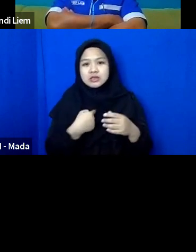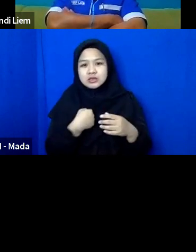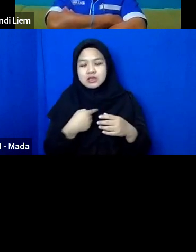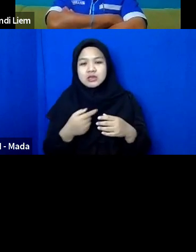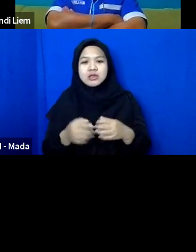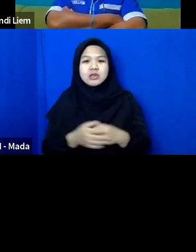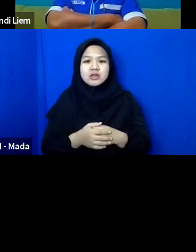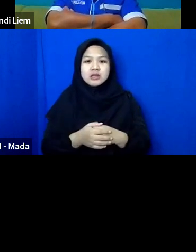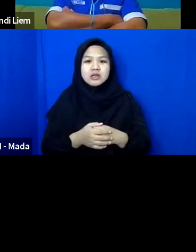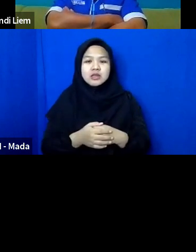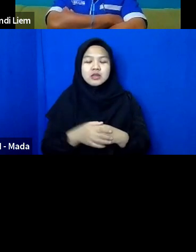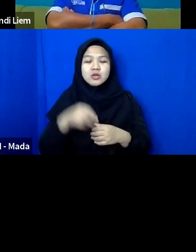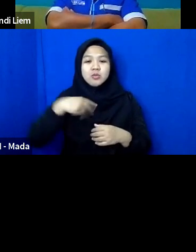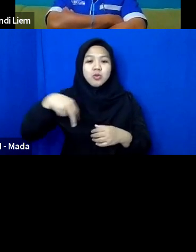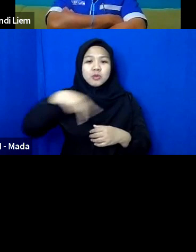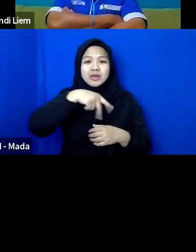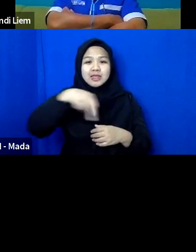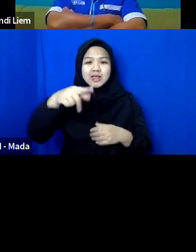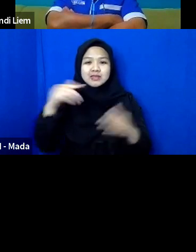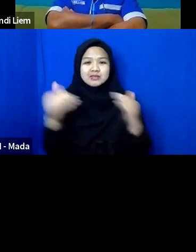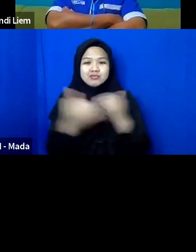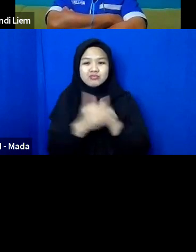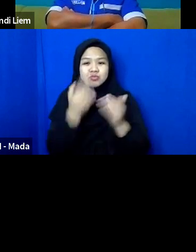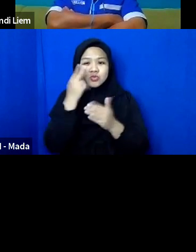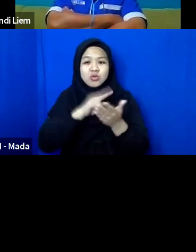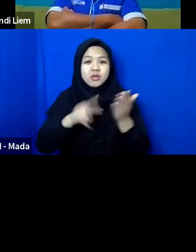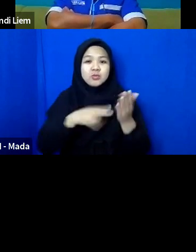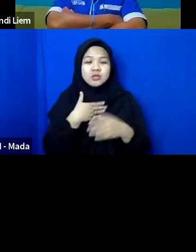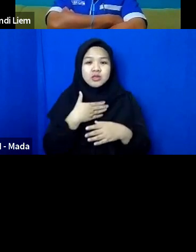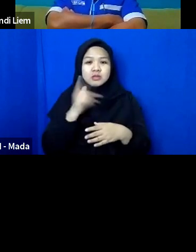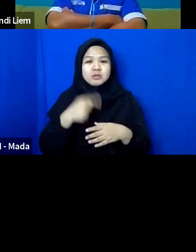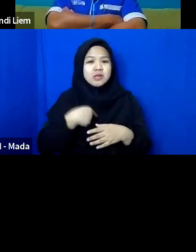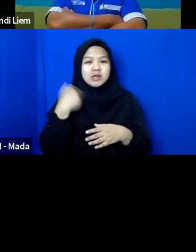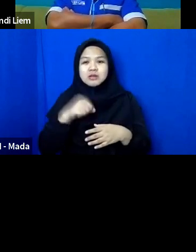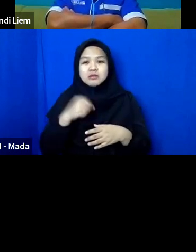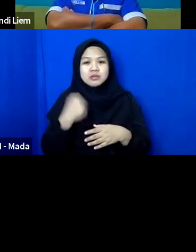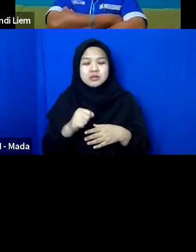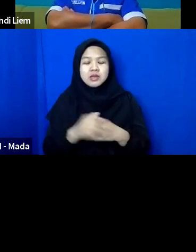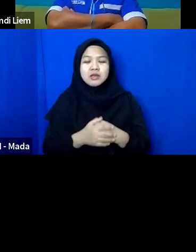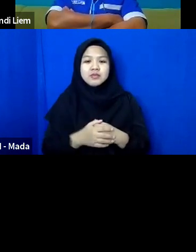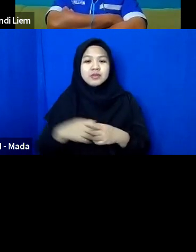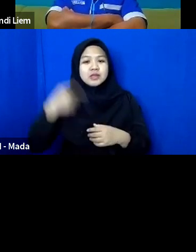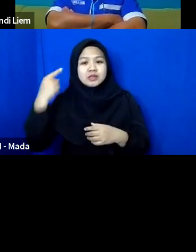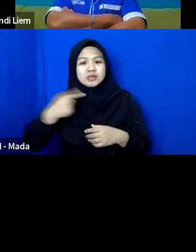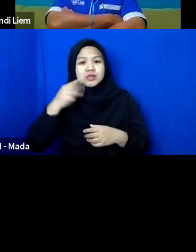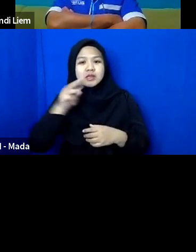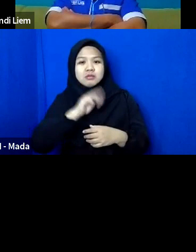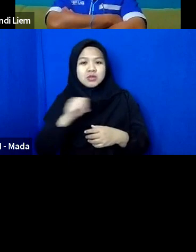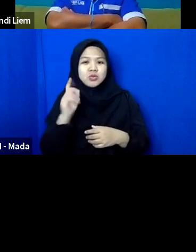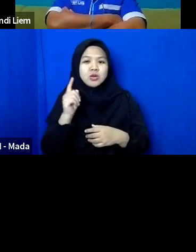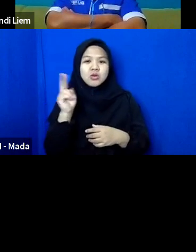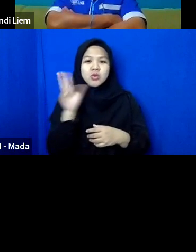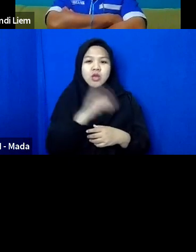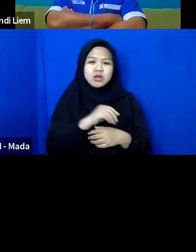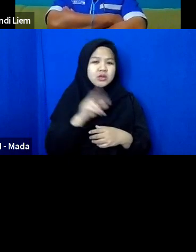eh mobility gitu untuk ampuh saya karena saya nggak bisa jadi setiap Minggu ada dua